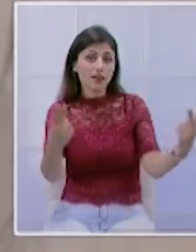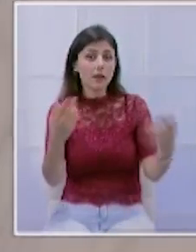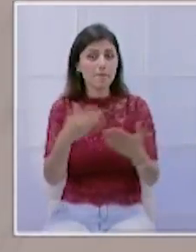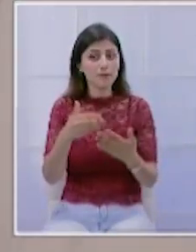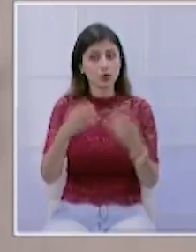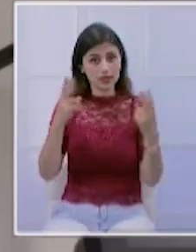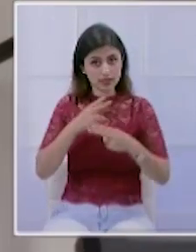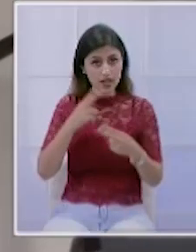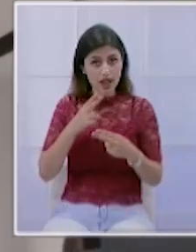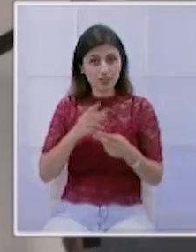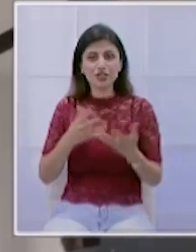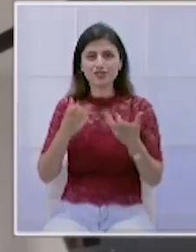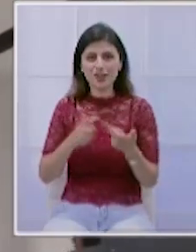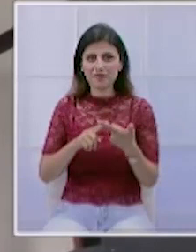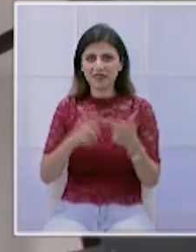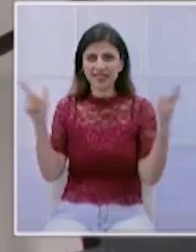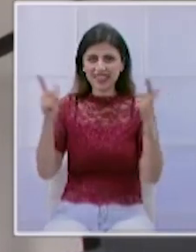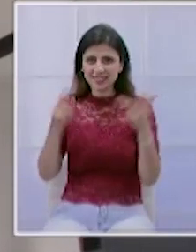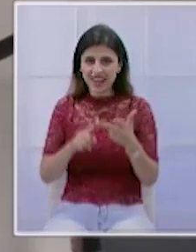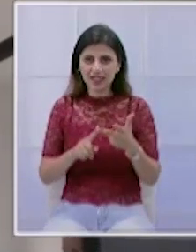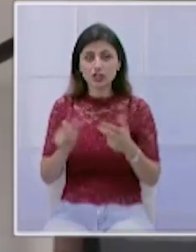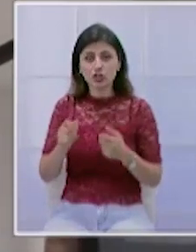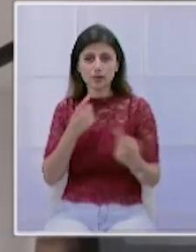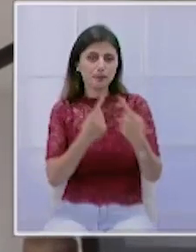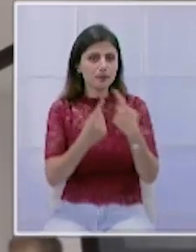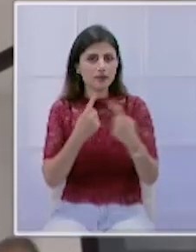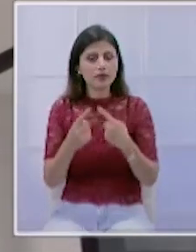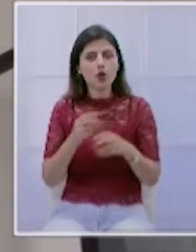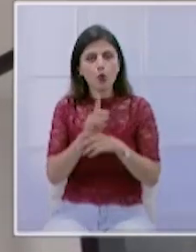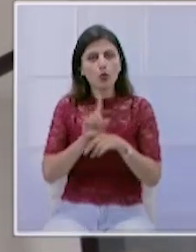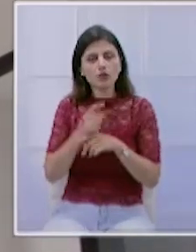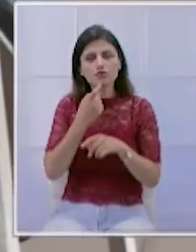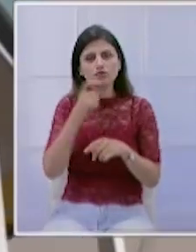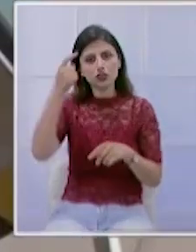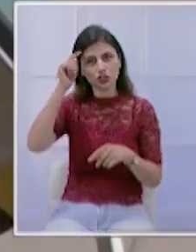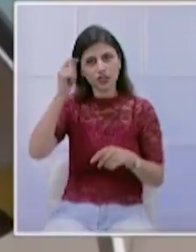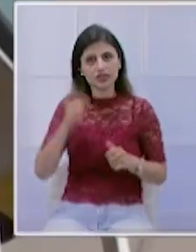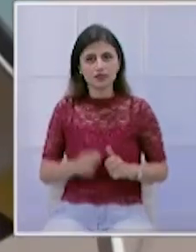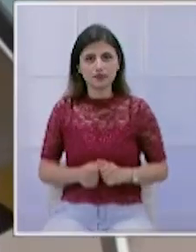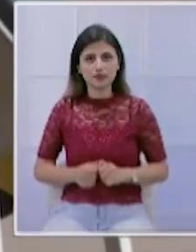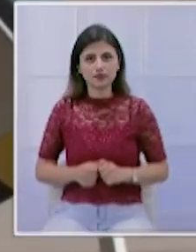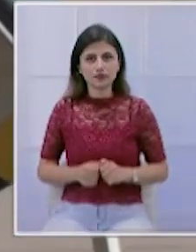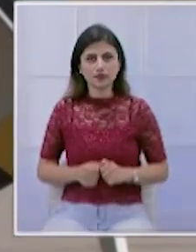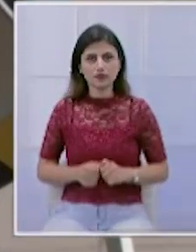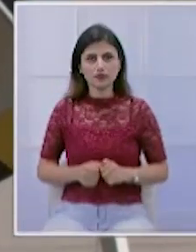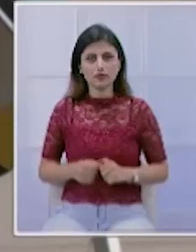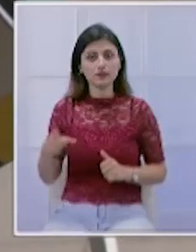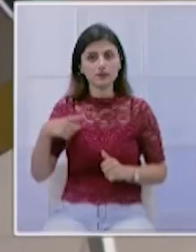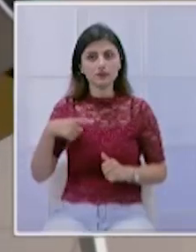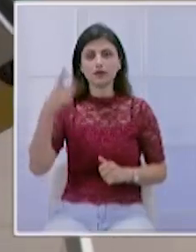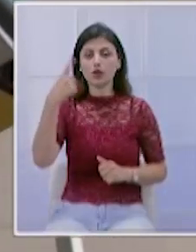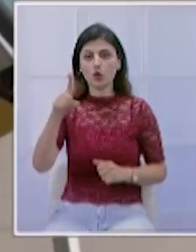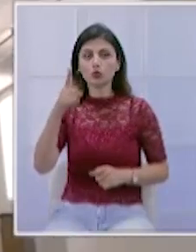și interactivă a fenomenelor științifice. Sunt 100 de experimente grupate pe diferite domenii